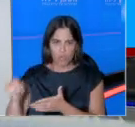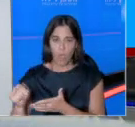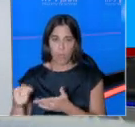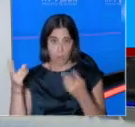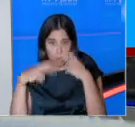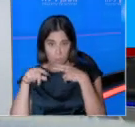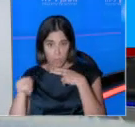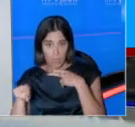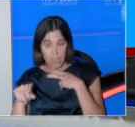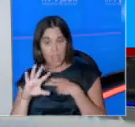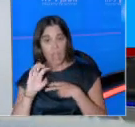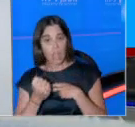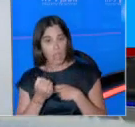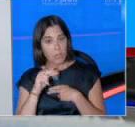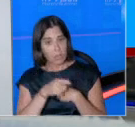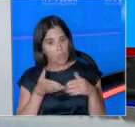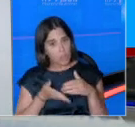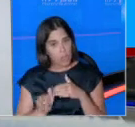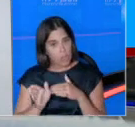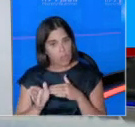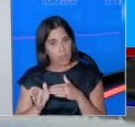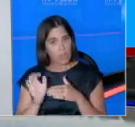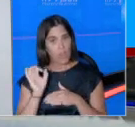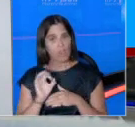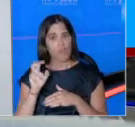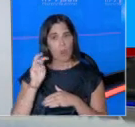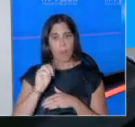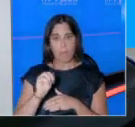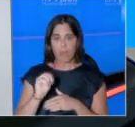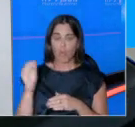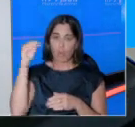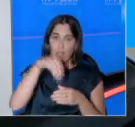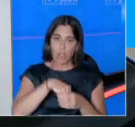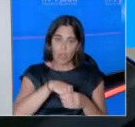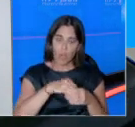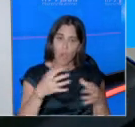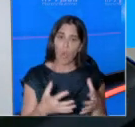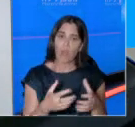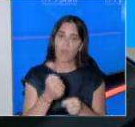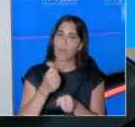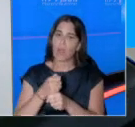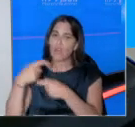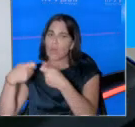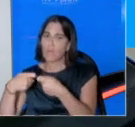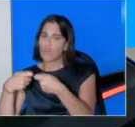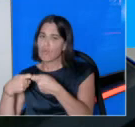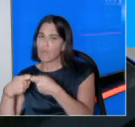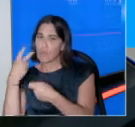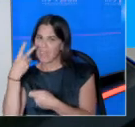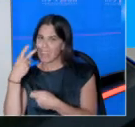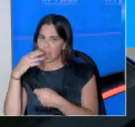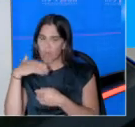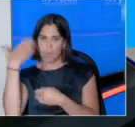הזה, זה אם יש כניסה של מנסור לתוך הקואליציה, מה יעשו המשותפת? תסתכלו מבחוץ כשכל האלימות